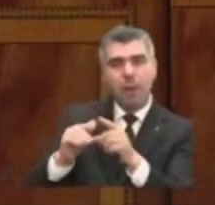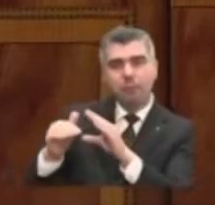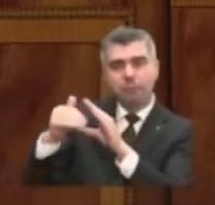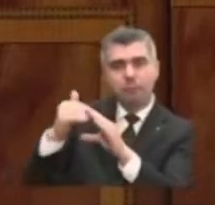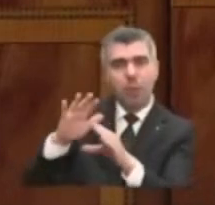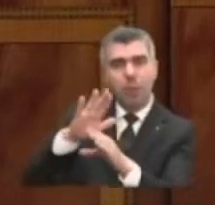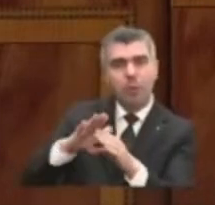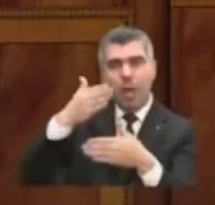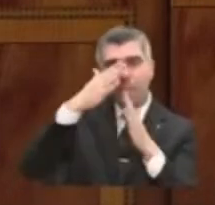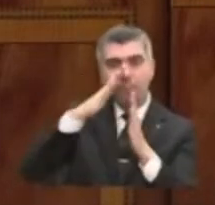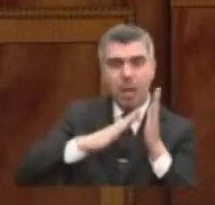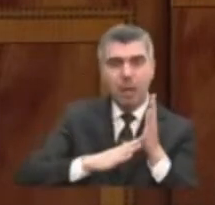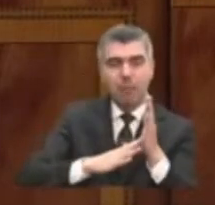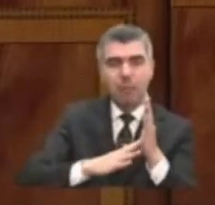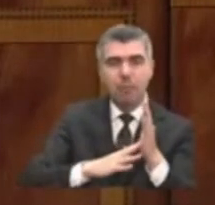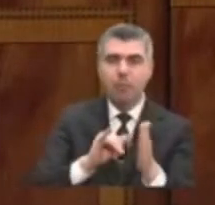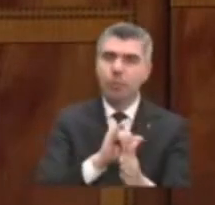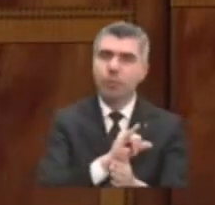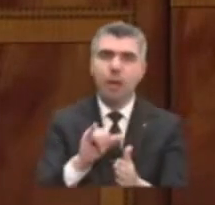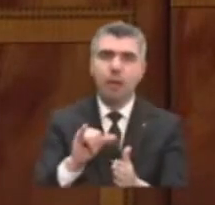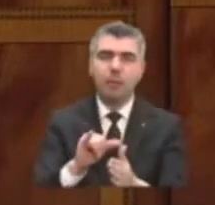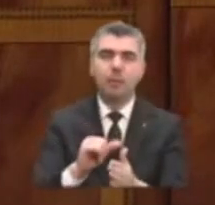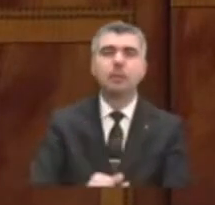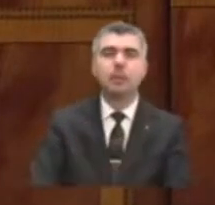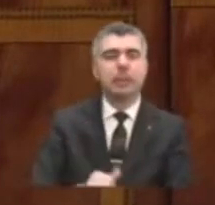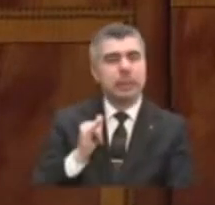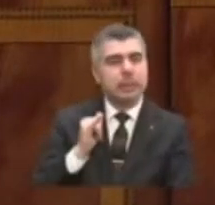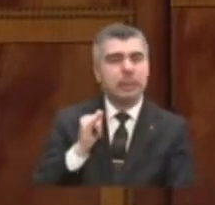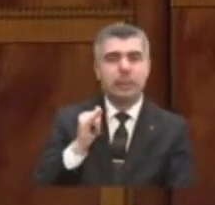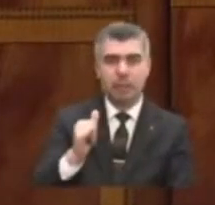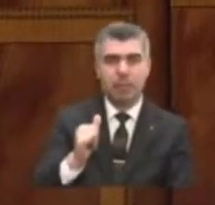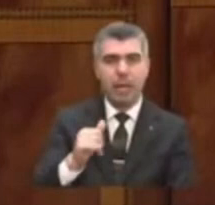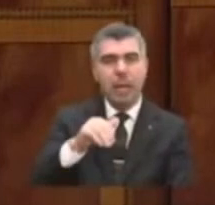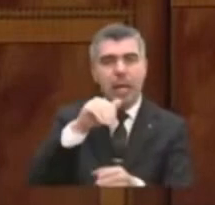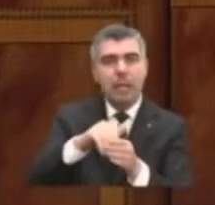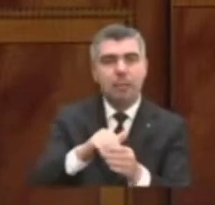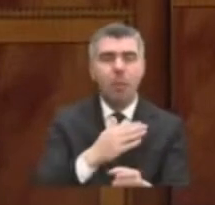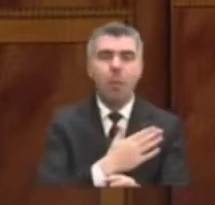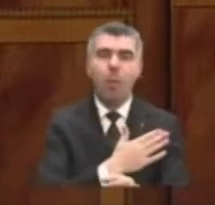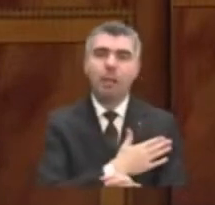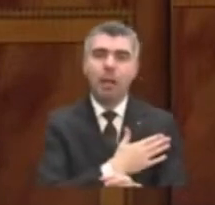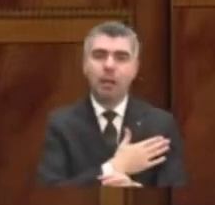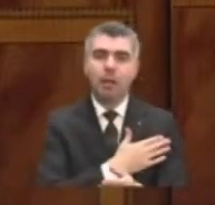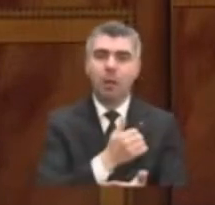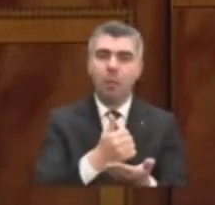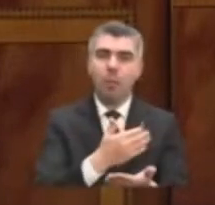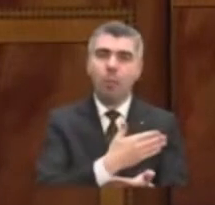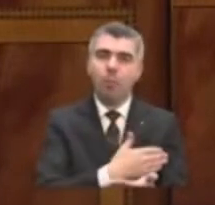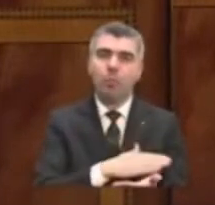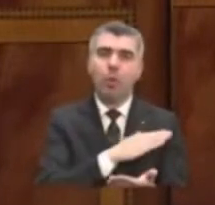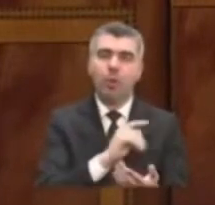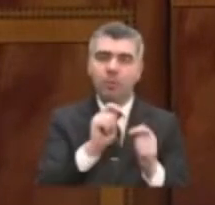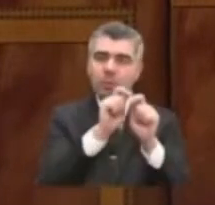في الشؤون الداخليه لبلاد لبلادنا هو موقف من موقع حزب الوطني مسؤول